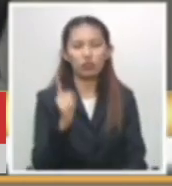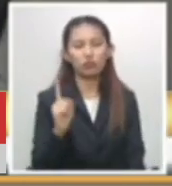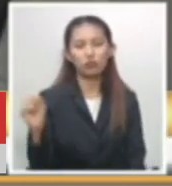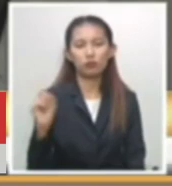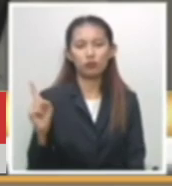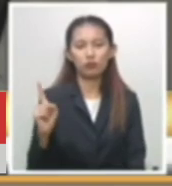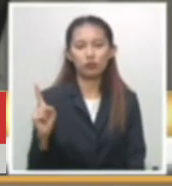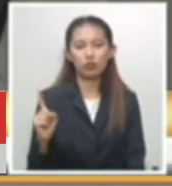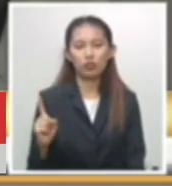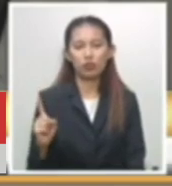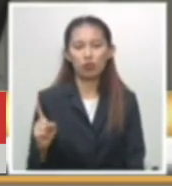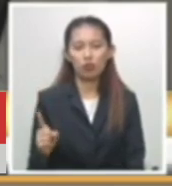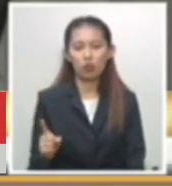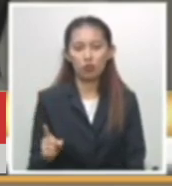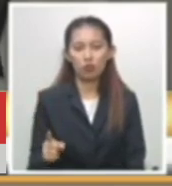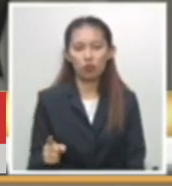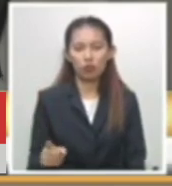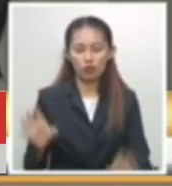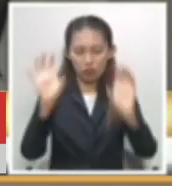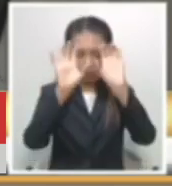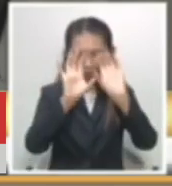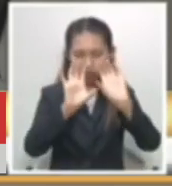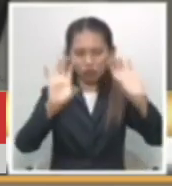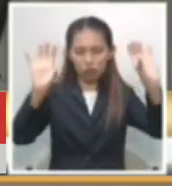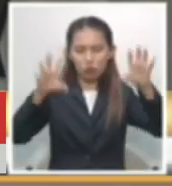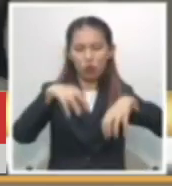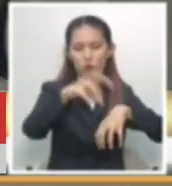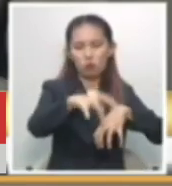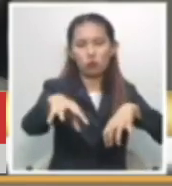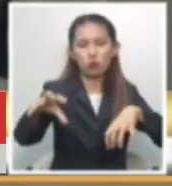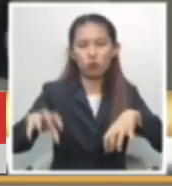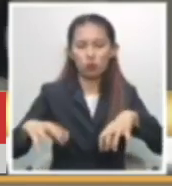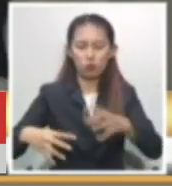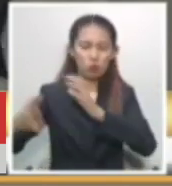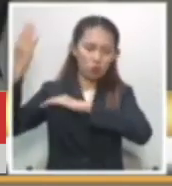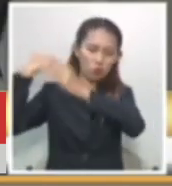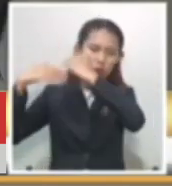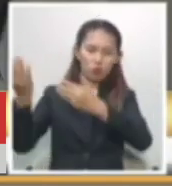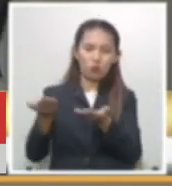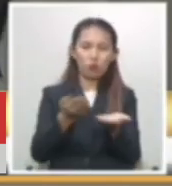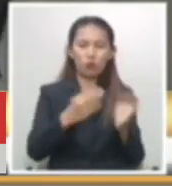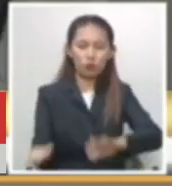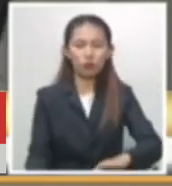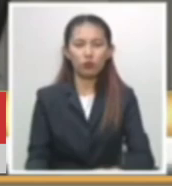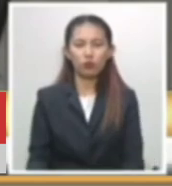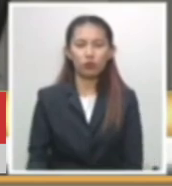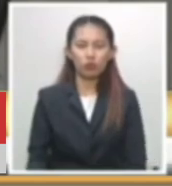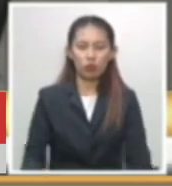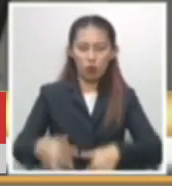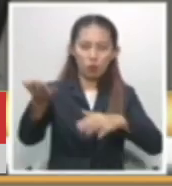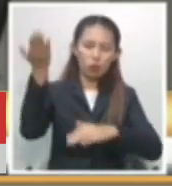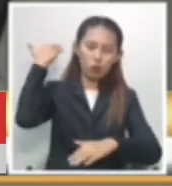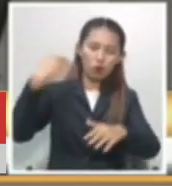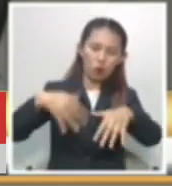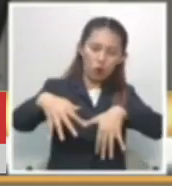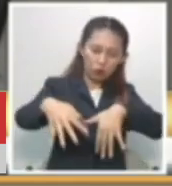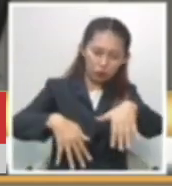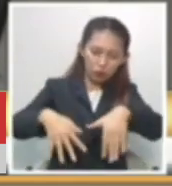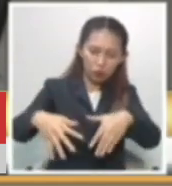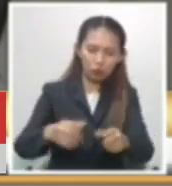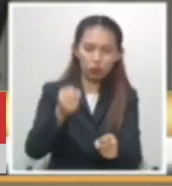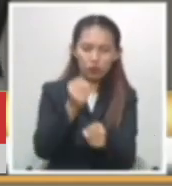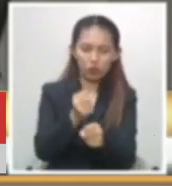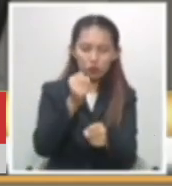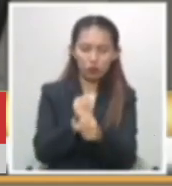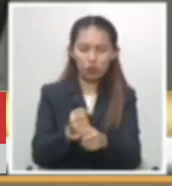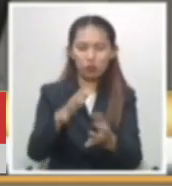ายประวัติศาสตร์ของหมู่บ้านชาวบ้านกว่าจะสร้างโรงเรียนได้ต้องลงแรงเท่าไหร่สร้างโรงเรียนขนาด